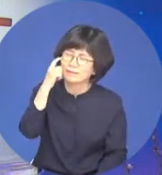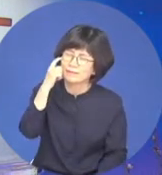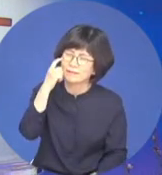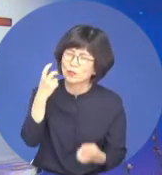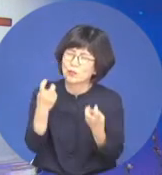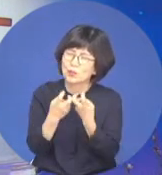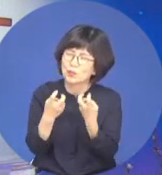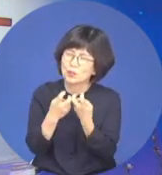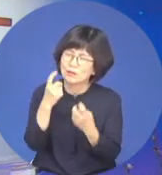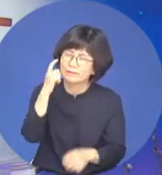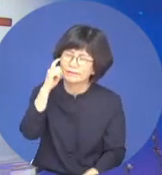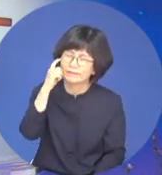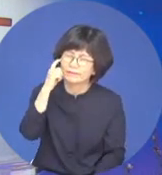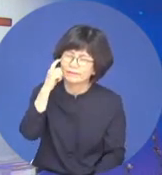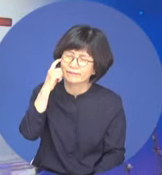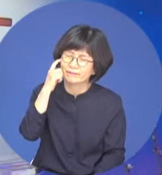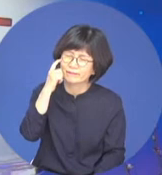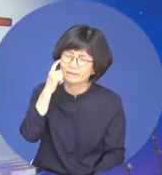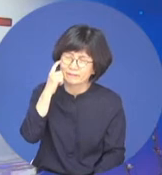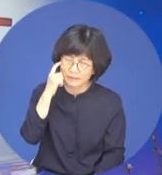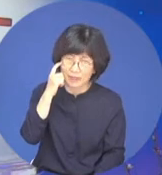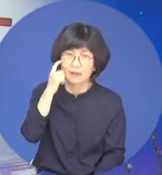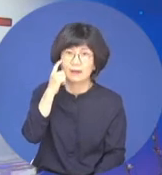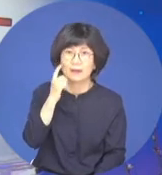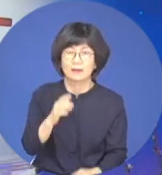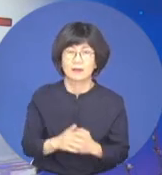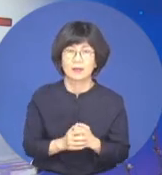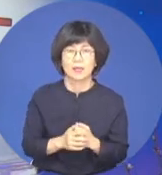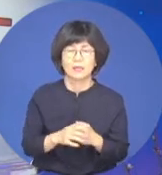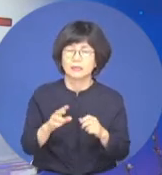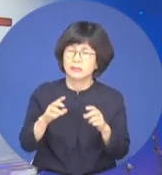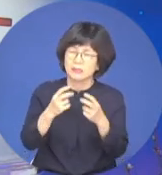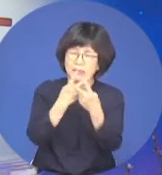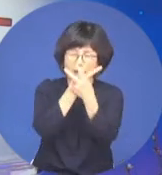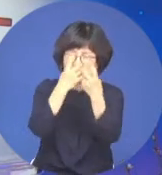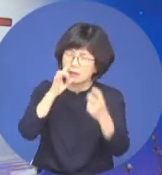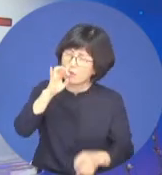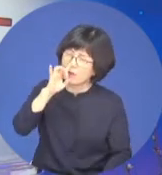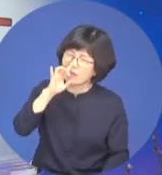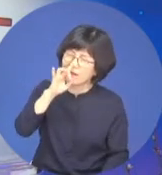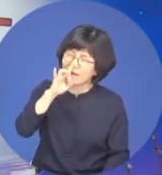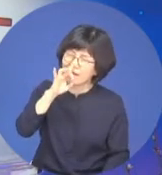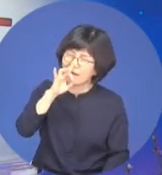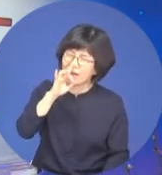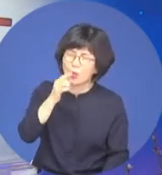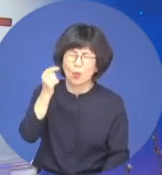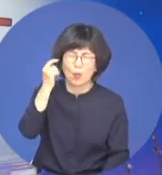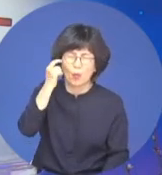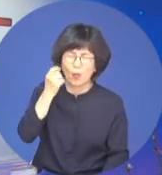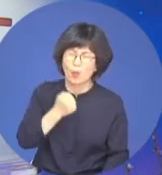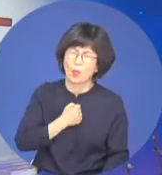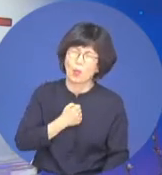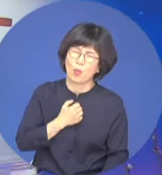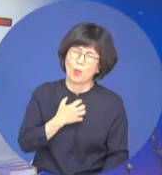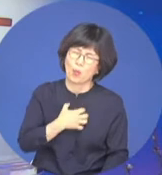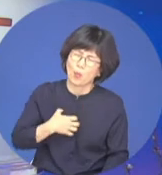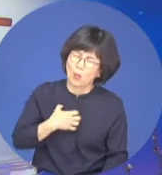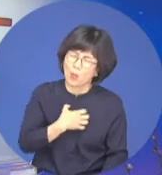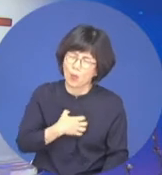좋겠습니까? 이렇게 하면서 지금 잠을 잘 수가 없습니다. 너무 근심이 돼서 하면서 기도를 한